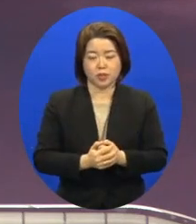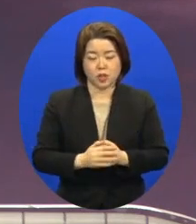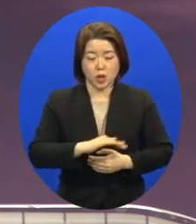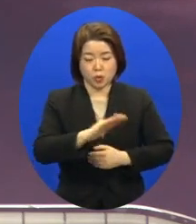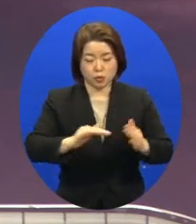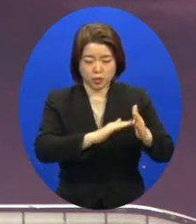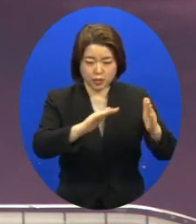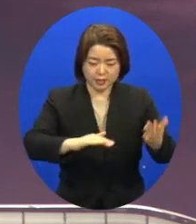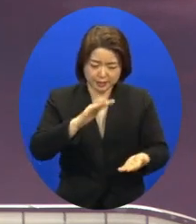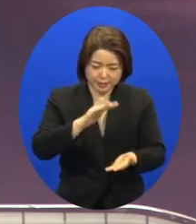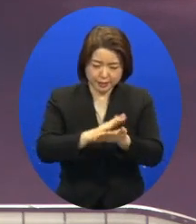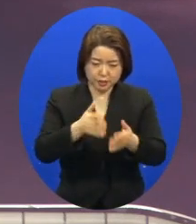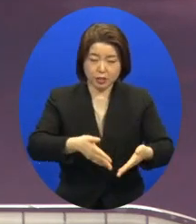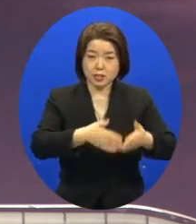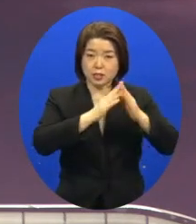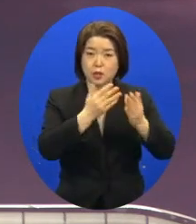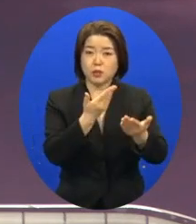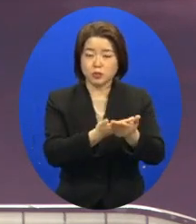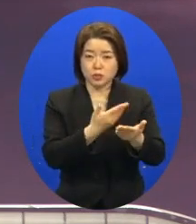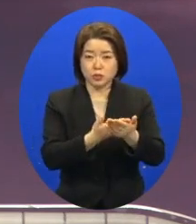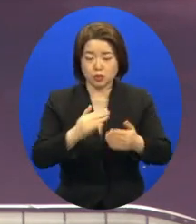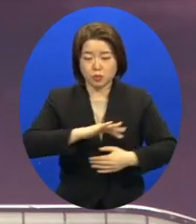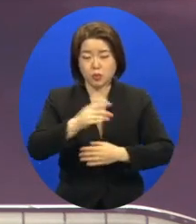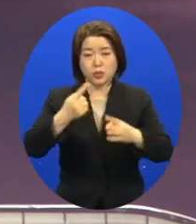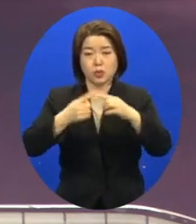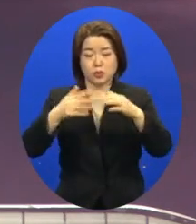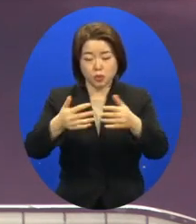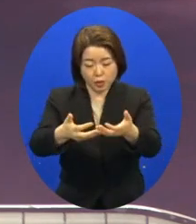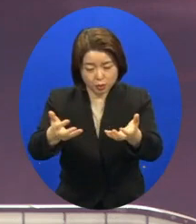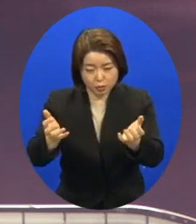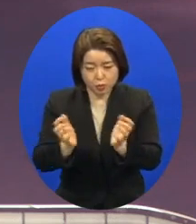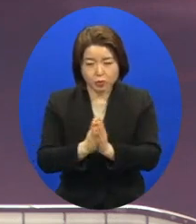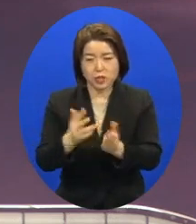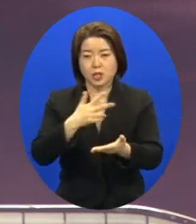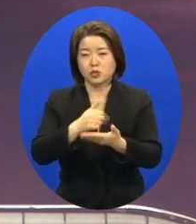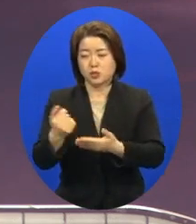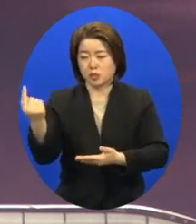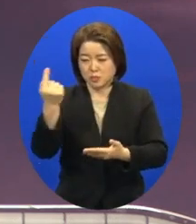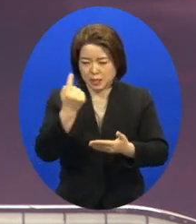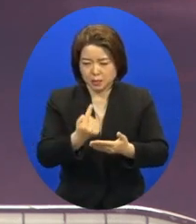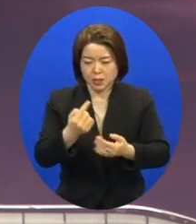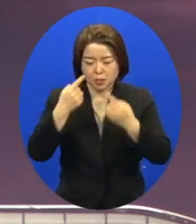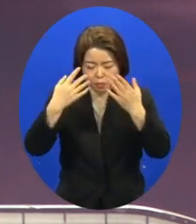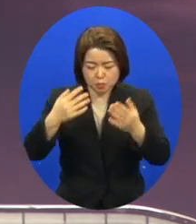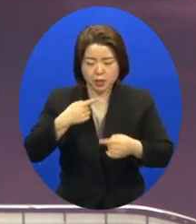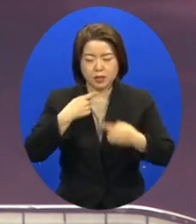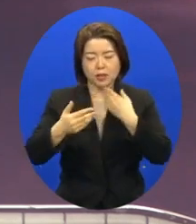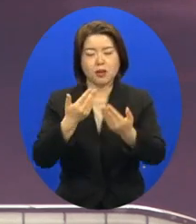뜨겁게 세워주시고 우리 교회 공동체에 주님의 임재를 분명히 경험하게